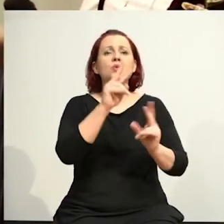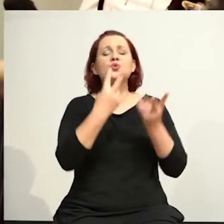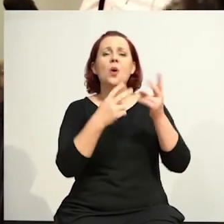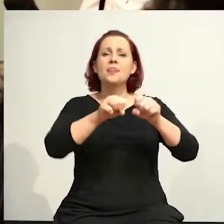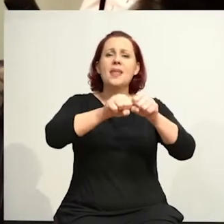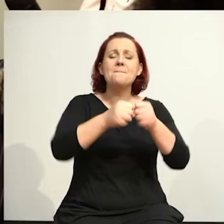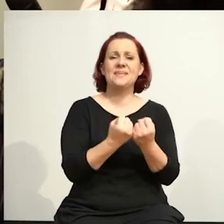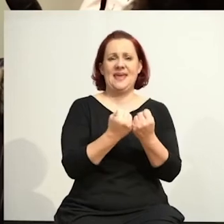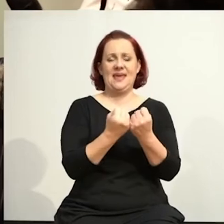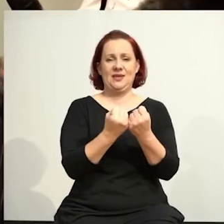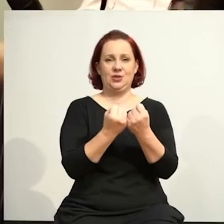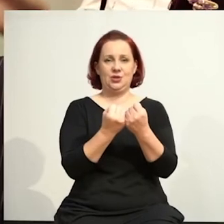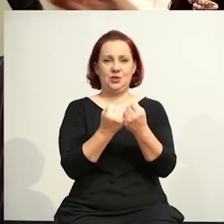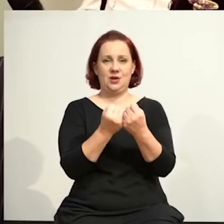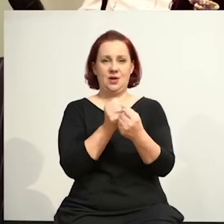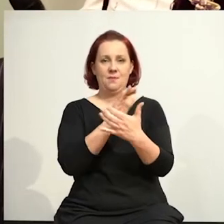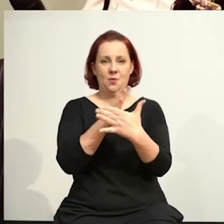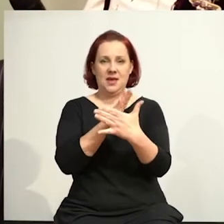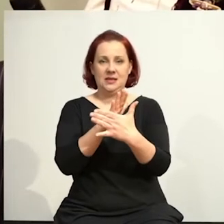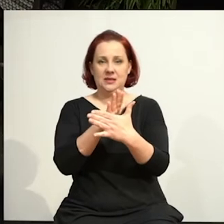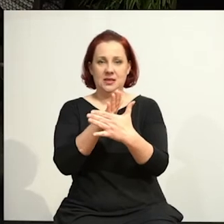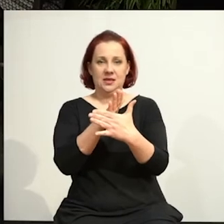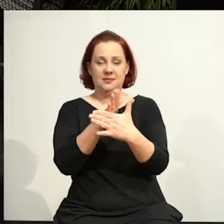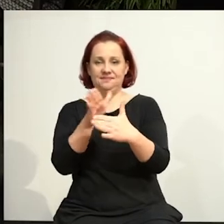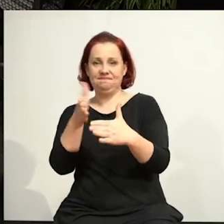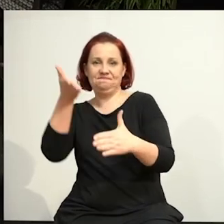tymi biegunami, jak gdyby.